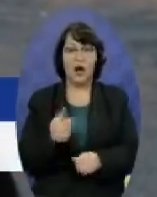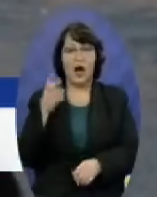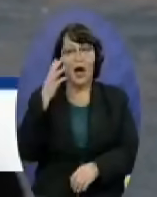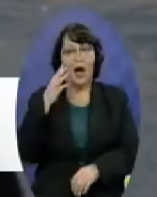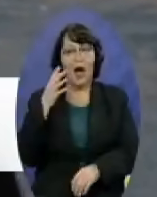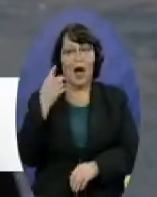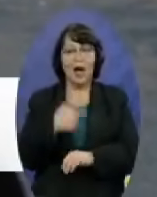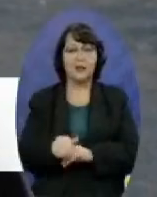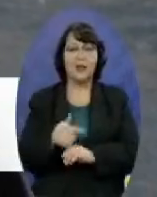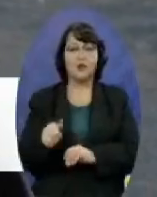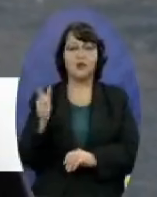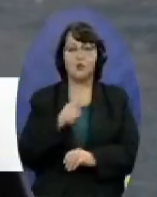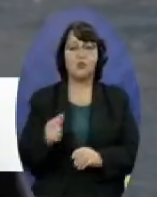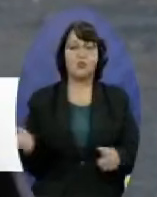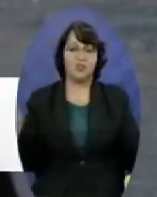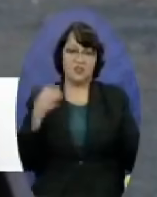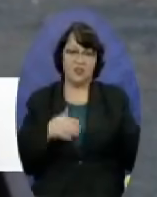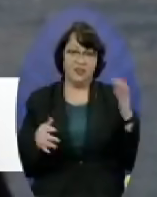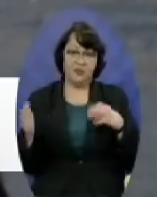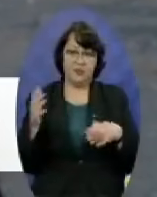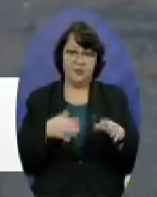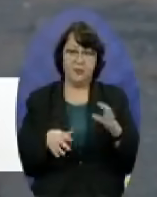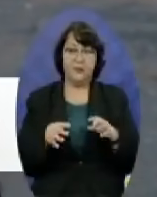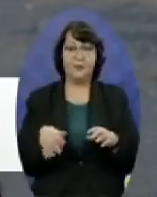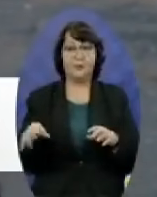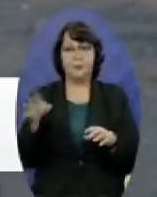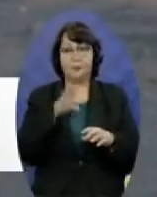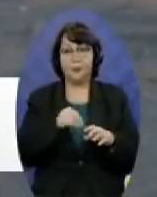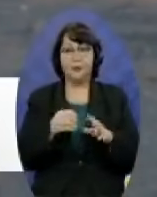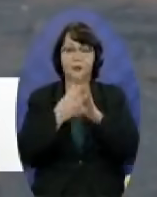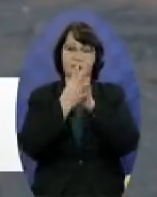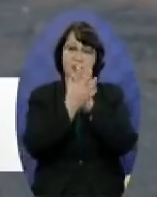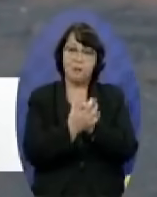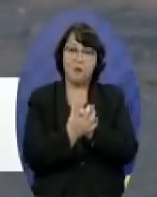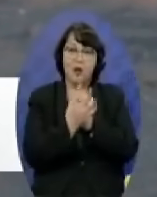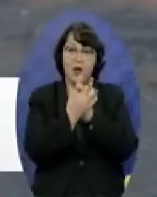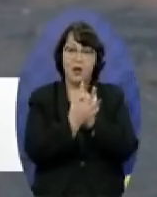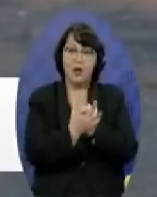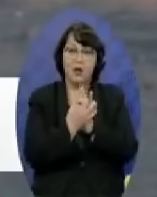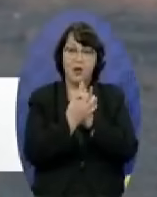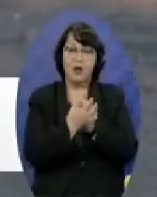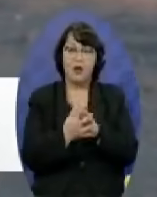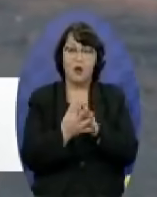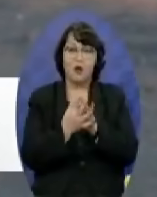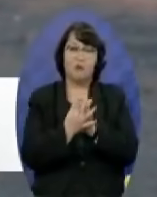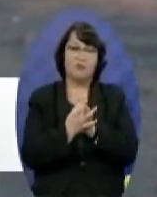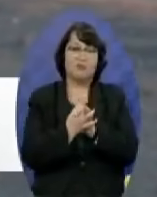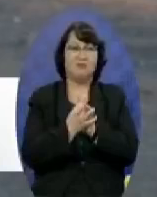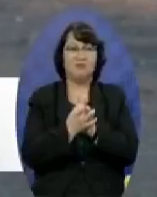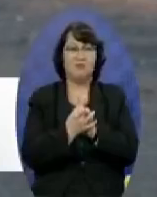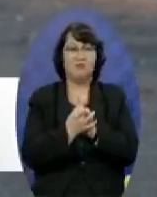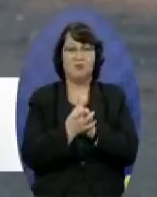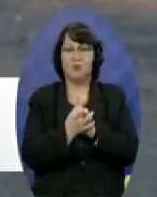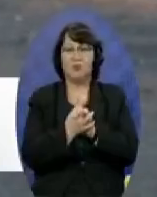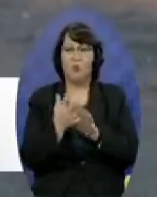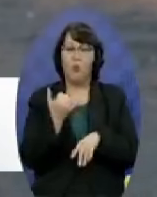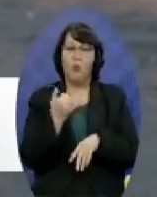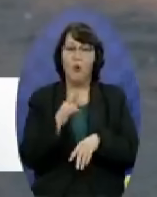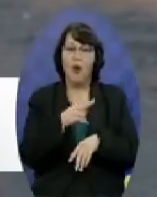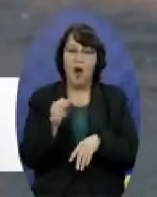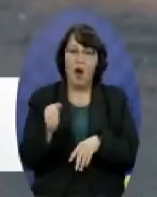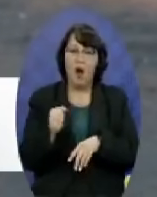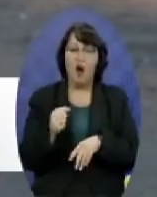хүмүүсийн оролцдог онцлог маань гэх бол бас бид бүхний уяаны онцлог тал дээр анхаарах. Ер нь тэмээг яаж үйтэмээр ус